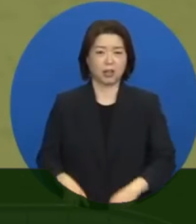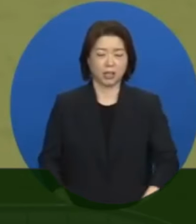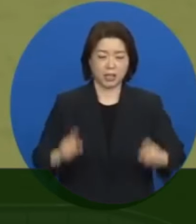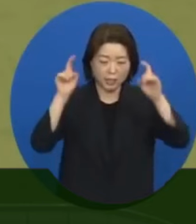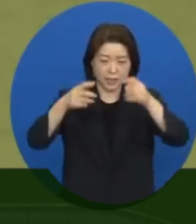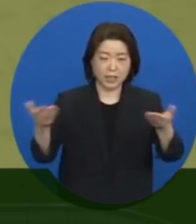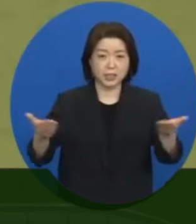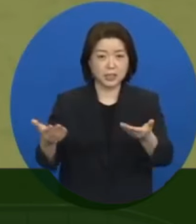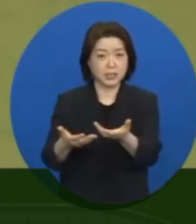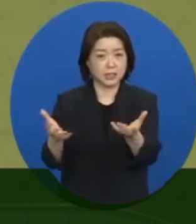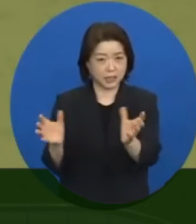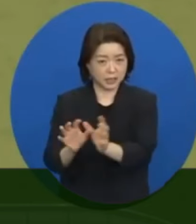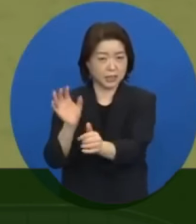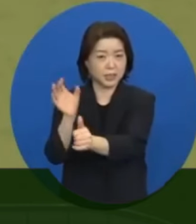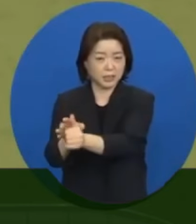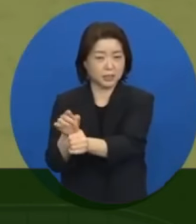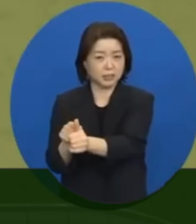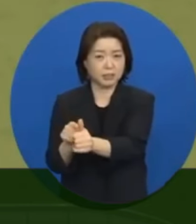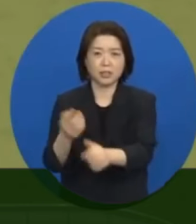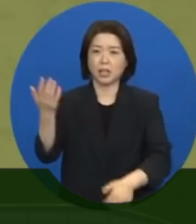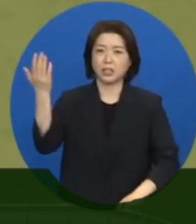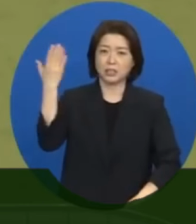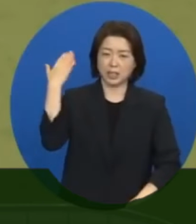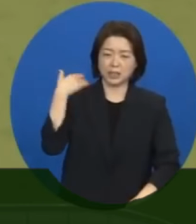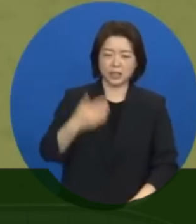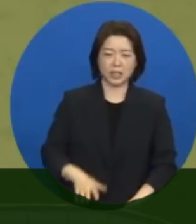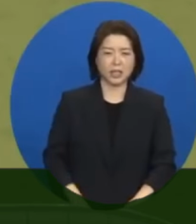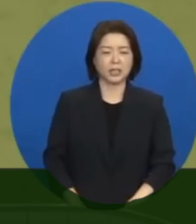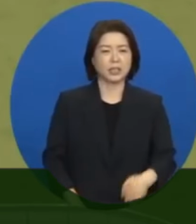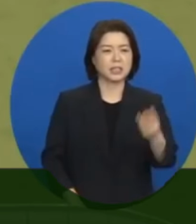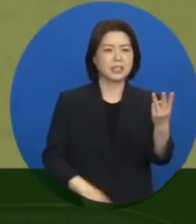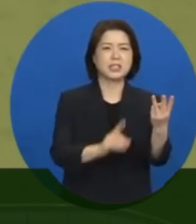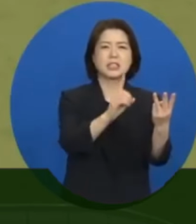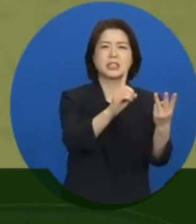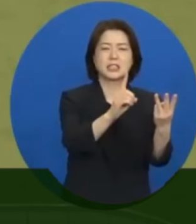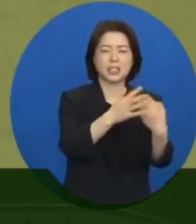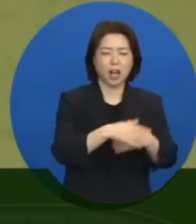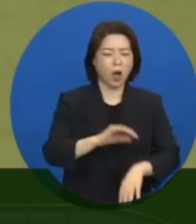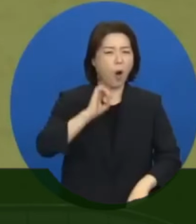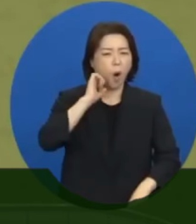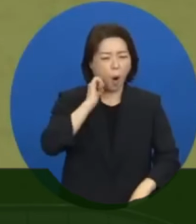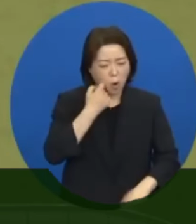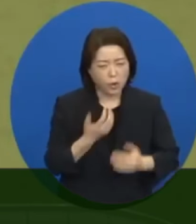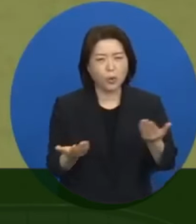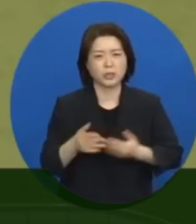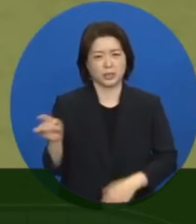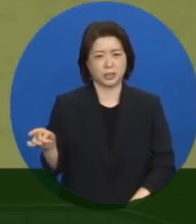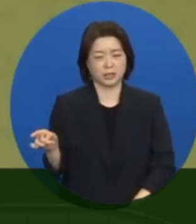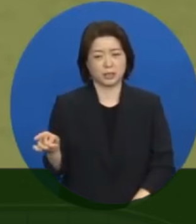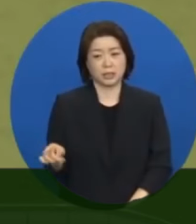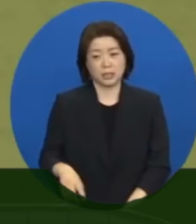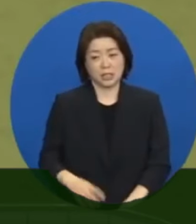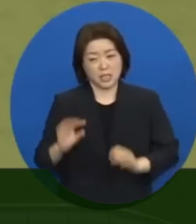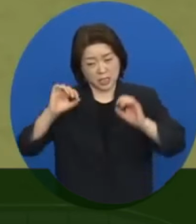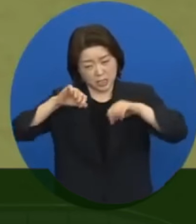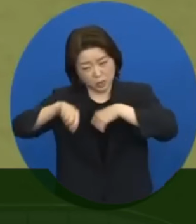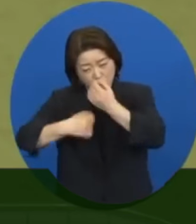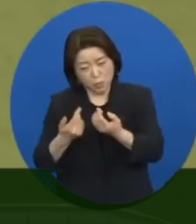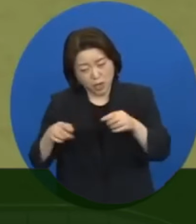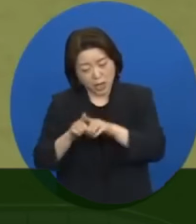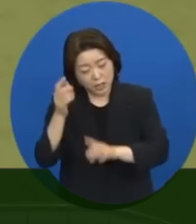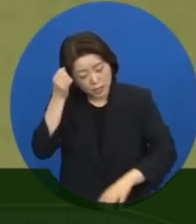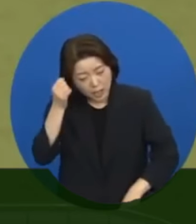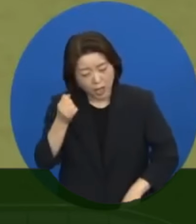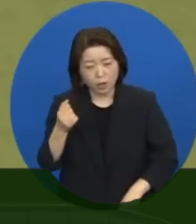목자 그 당시에 뭐 지금도 쉽지 않지만요 그 당시에 3D 법정에 늘 동물과 함께 살아야 되고 잠도 못 자고 늘 동물과 함께